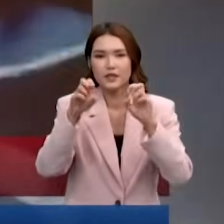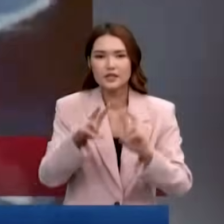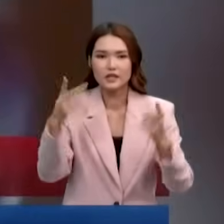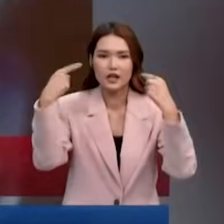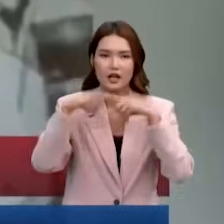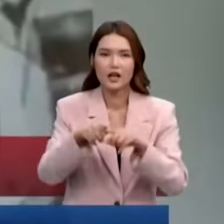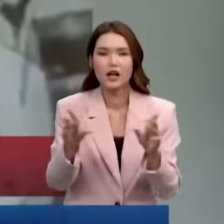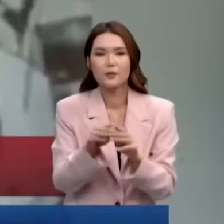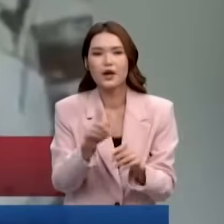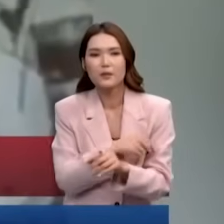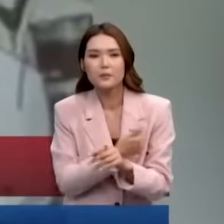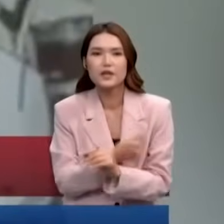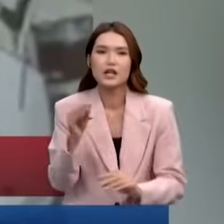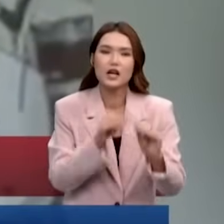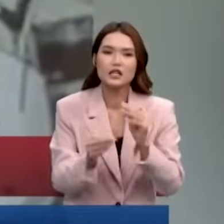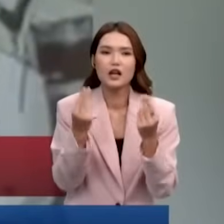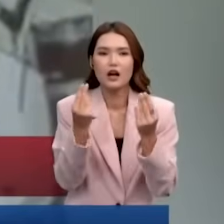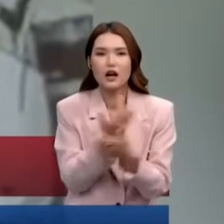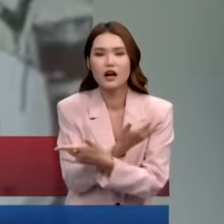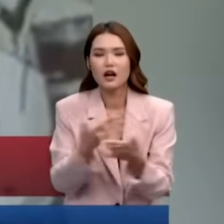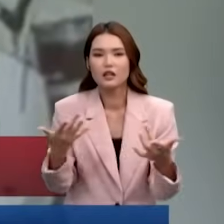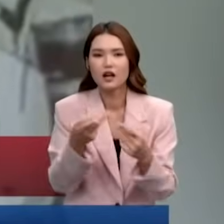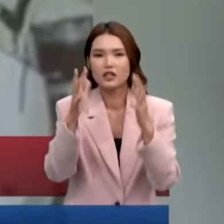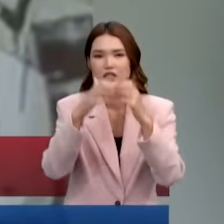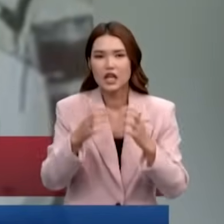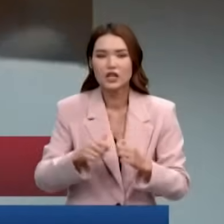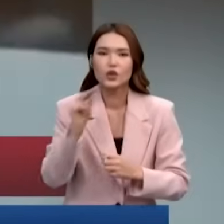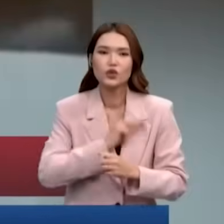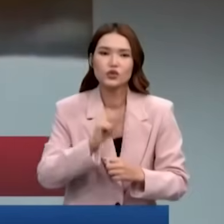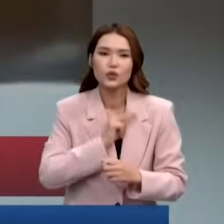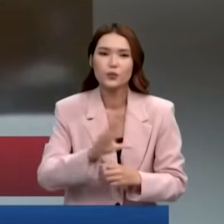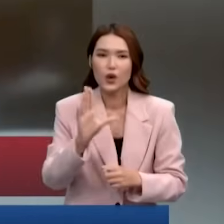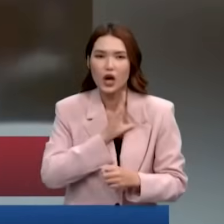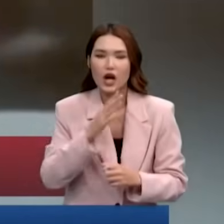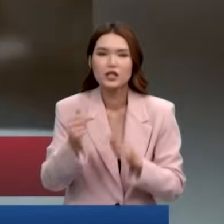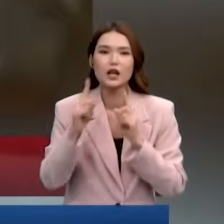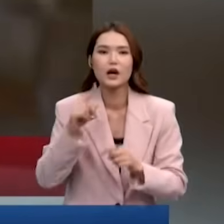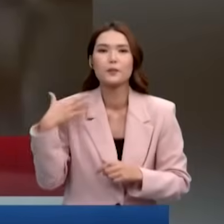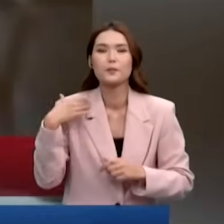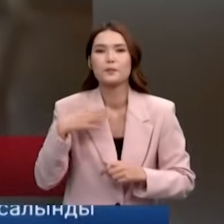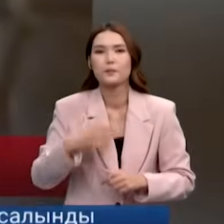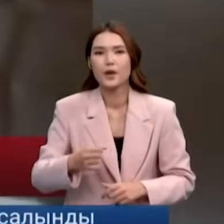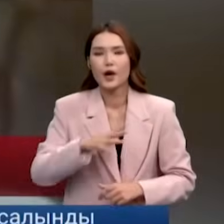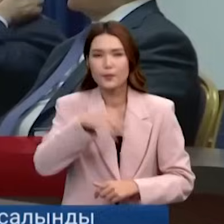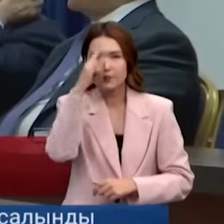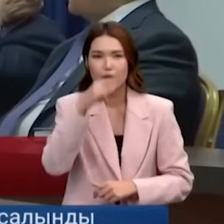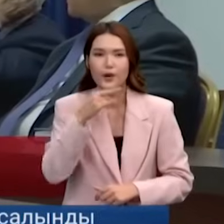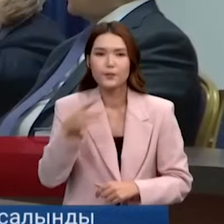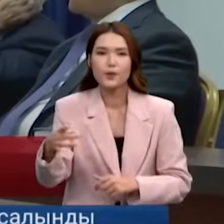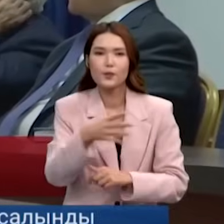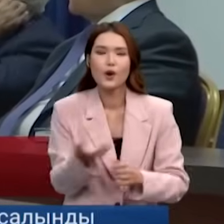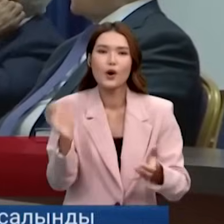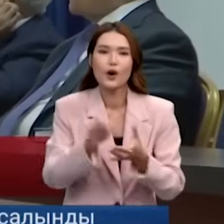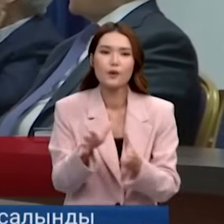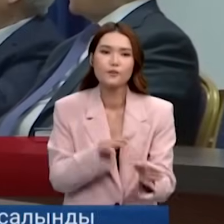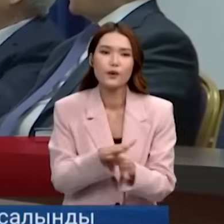металлургия, медицина салаларымен арал аймағы бойынша ғылыми зерттеу жұмыстарын жүргізген. Кеңес одағының батыры Қазақстан Республикасының халық қаһарманы сол